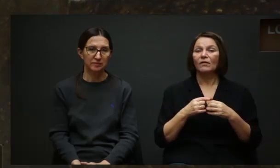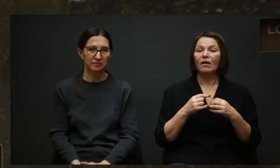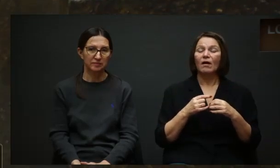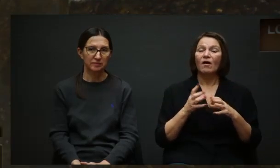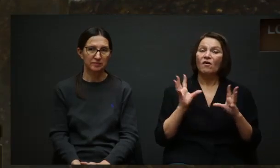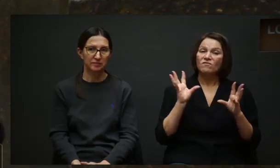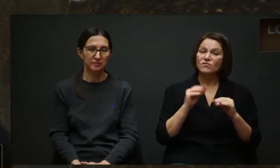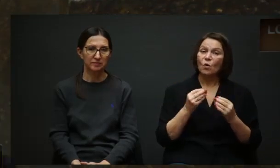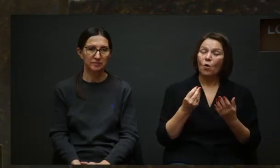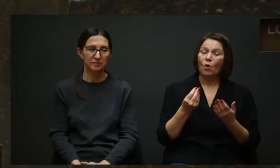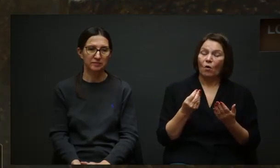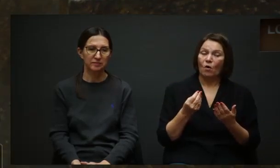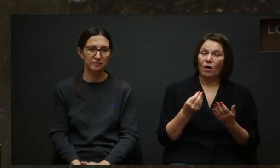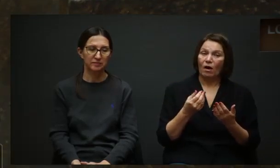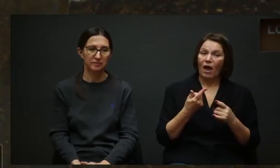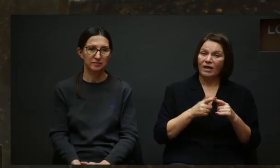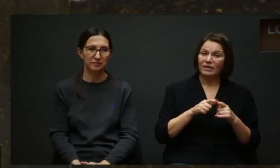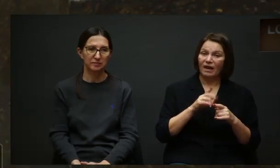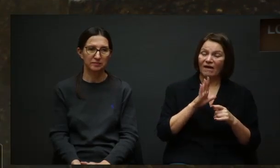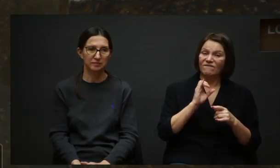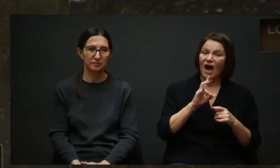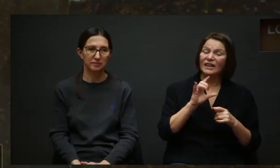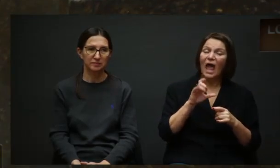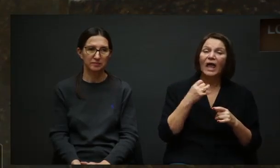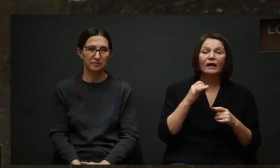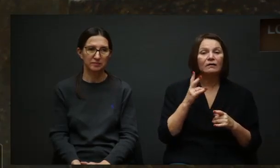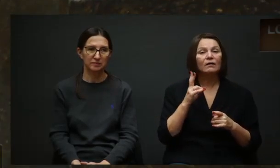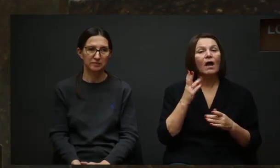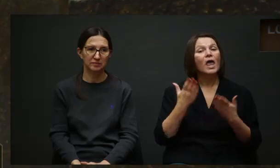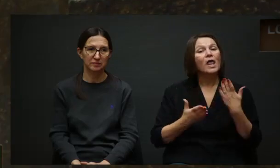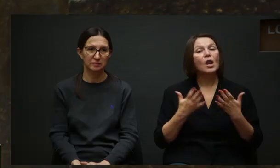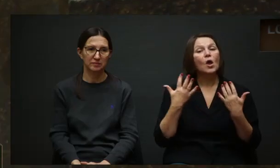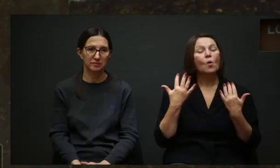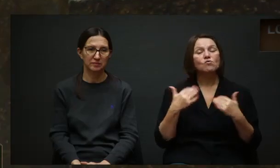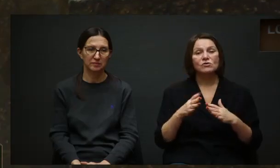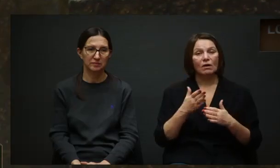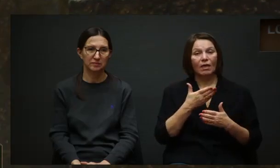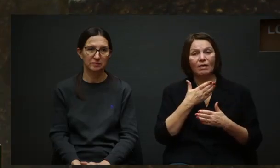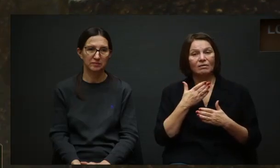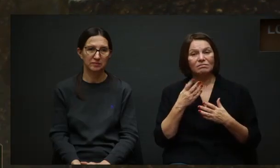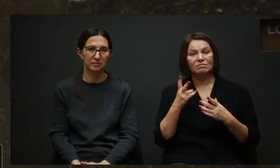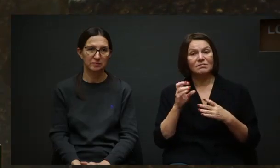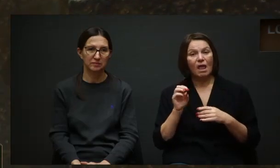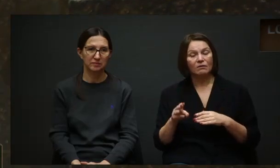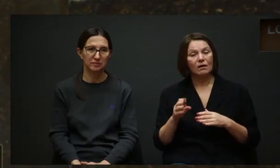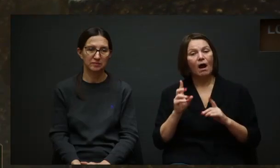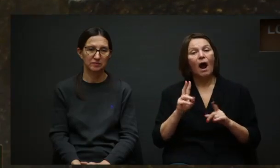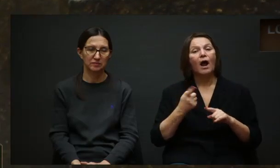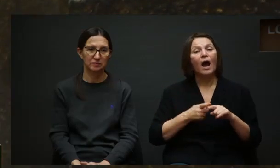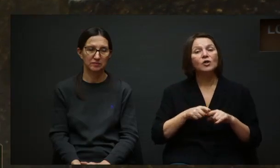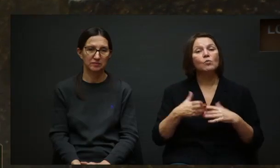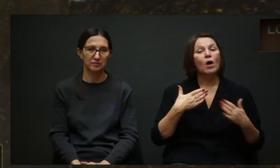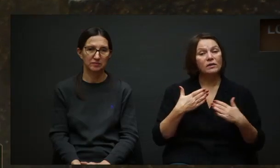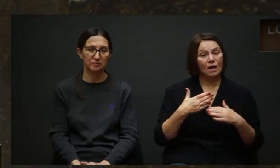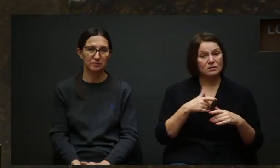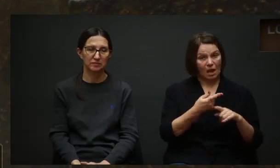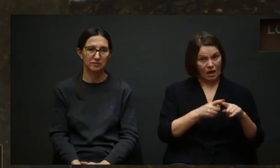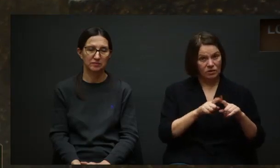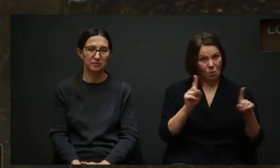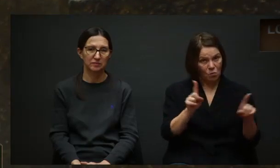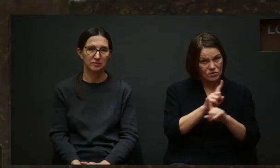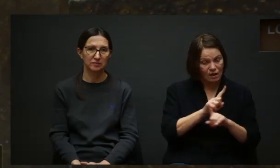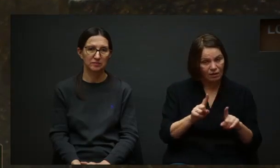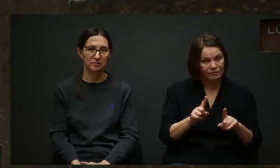все еще Ван Эйк или уже нет, и можно ли к этому относиться точно так же, как к музею. В общем,